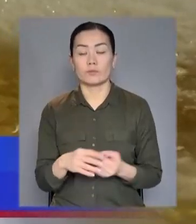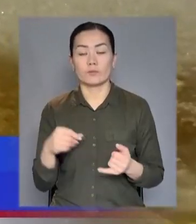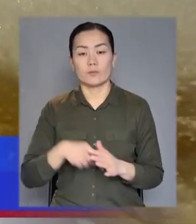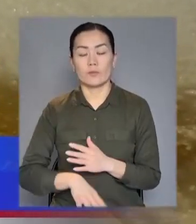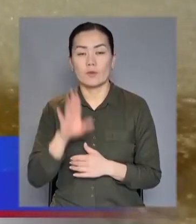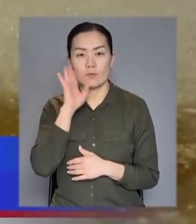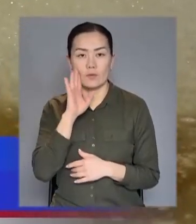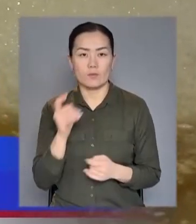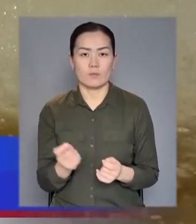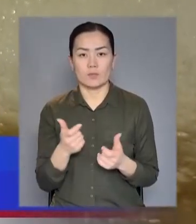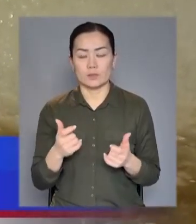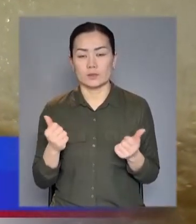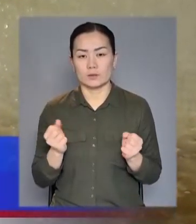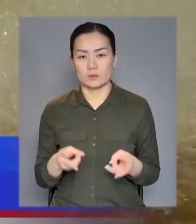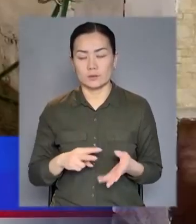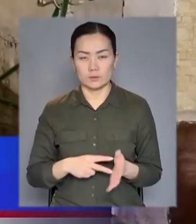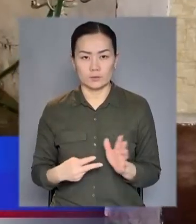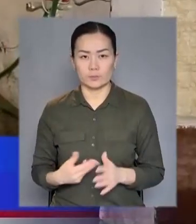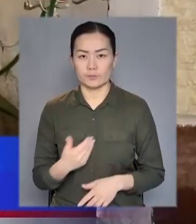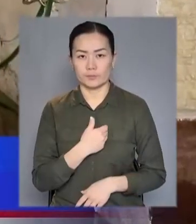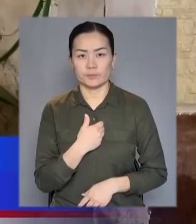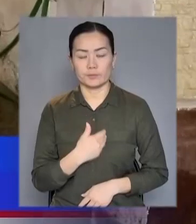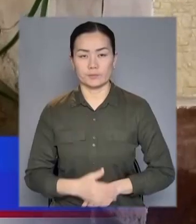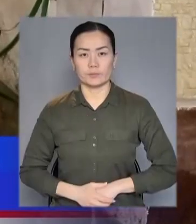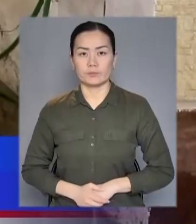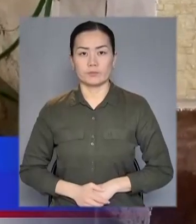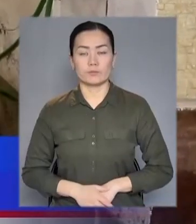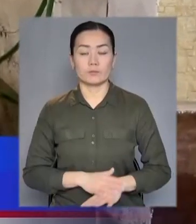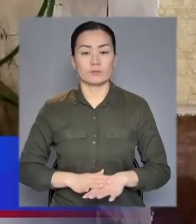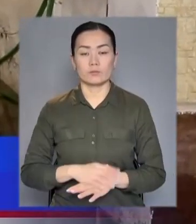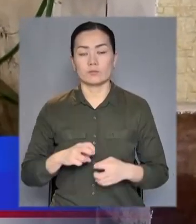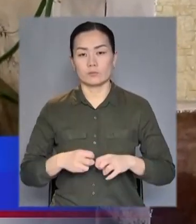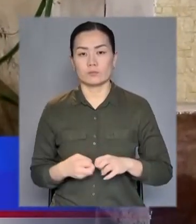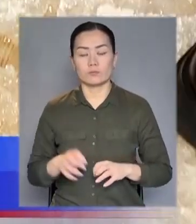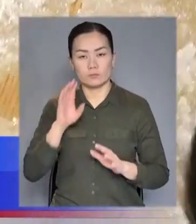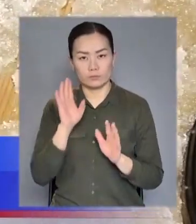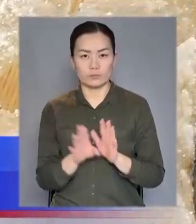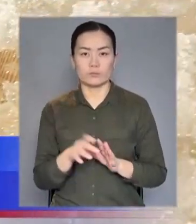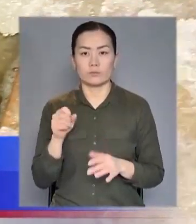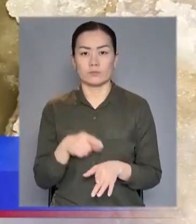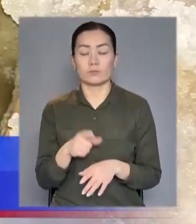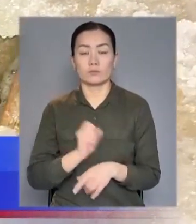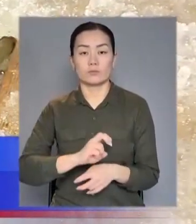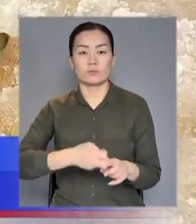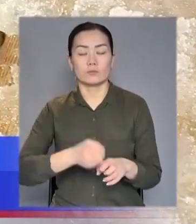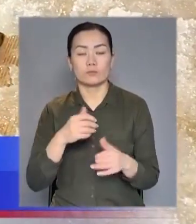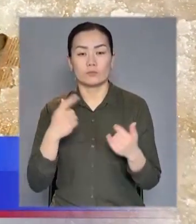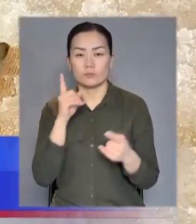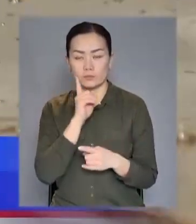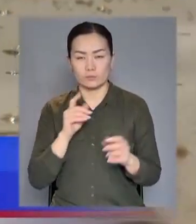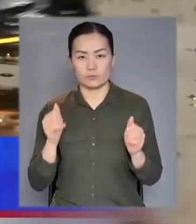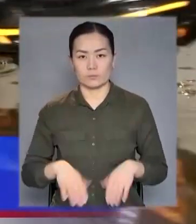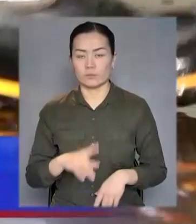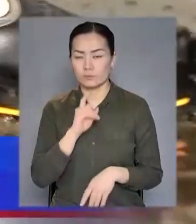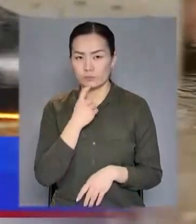жерасты суының деңгейін азайтатын дренажный жүйе енгізсе деген өтініштері бар. Халықтың талабы тыңдалды. Шенеуніктер бұл мәселенің әзір шешілмейтінін